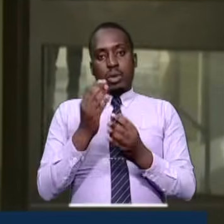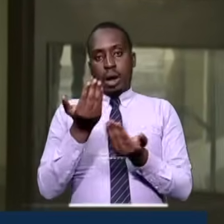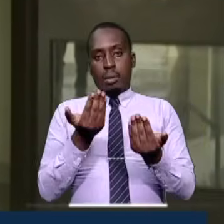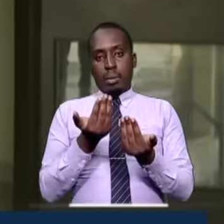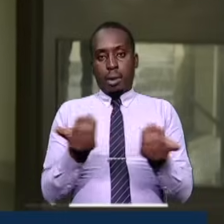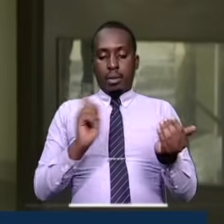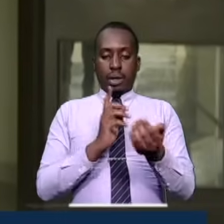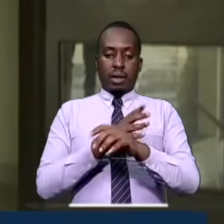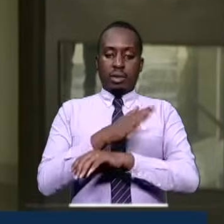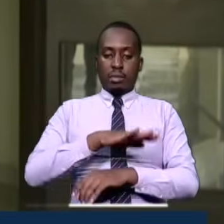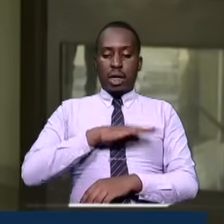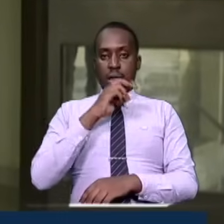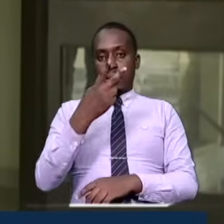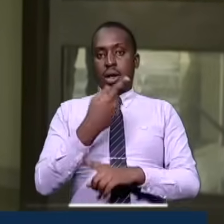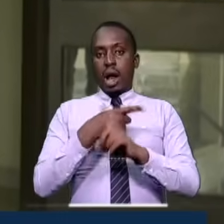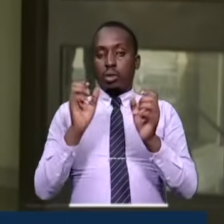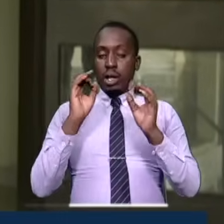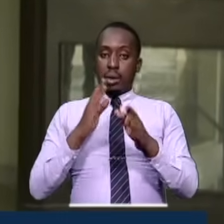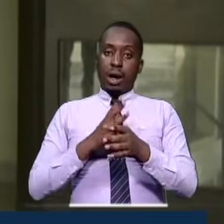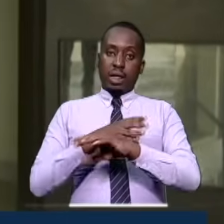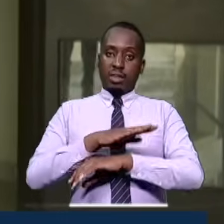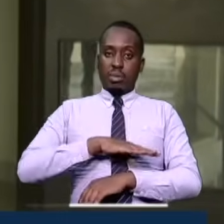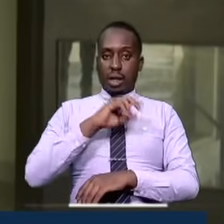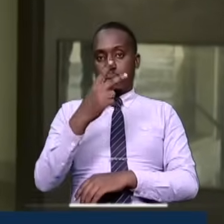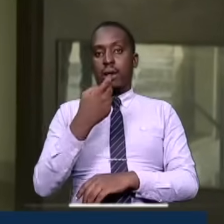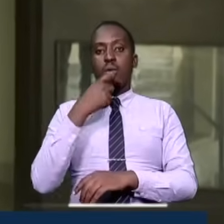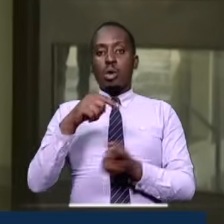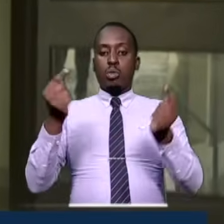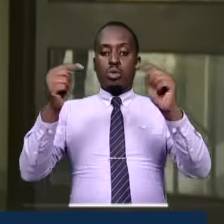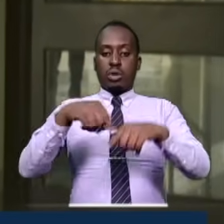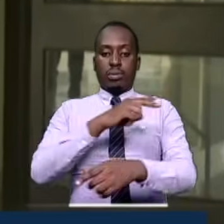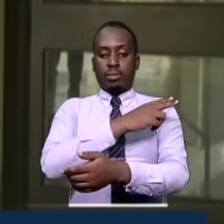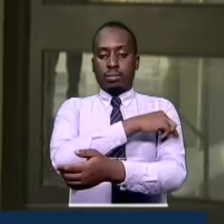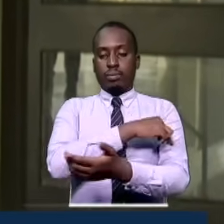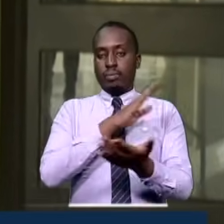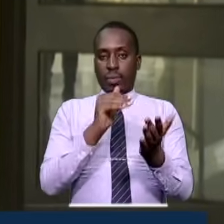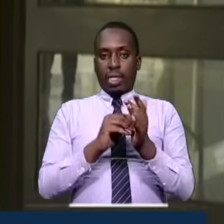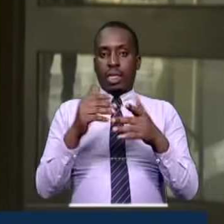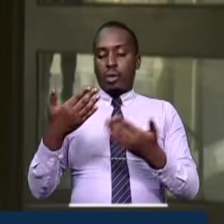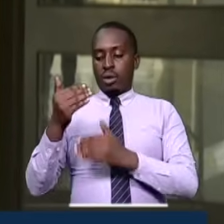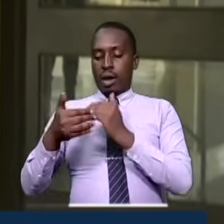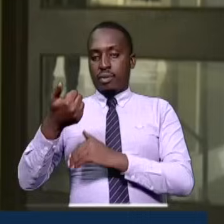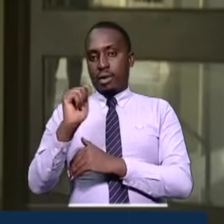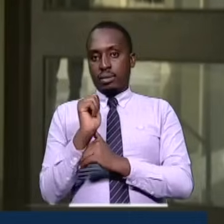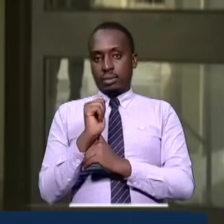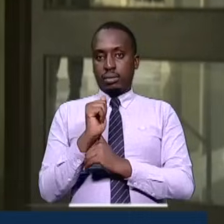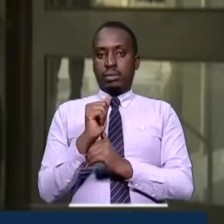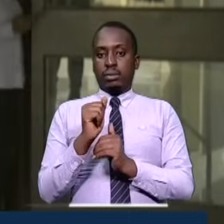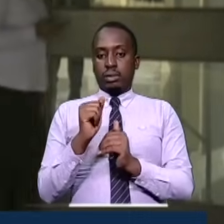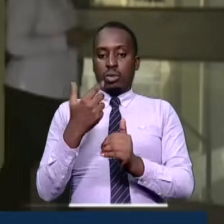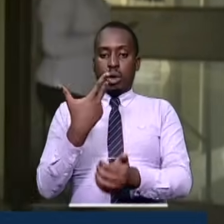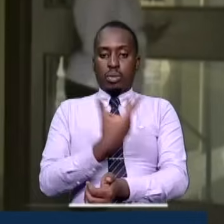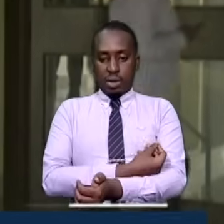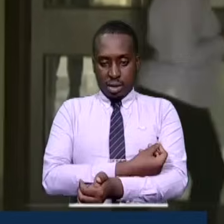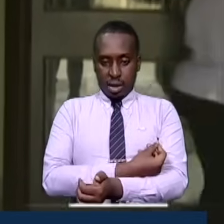batararenze imyaka ibiri, ariko nimba yaranarengeje imyaka ibiri agomba kumuzana ku kigo nderabuzima cyangwa ivuriro rimwegereye